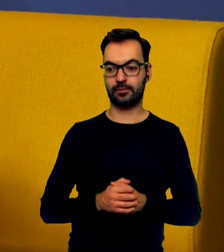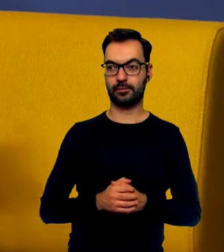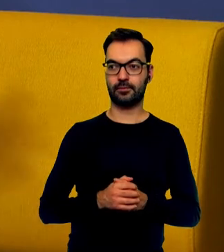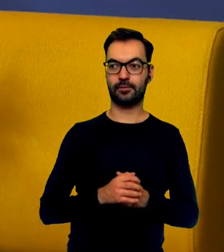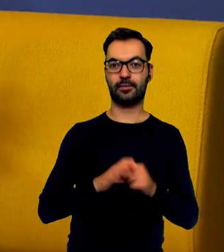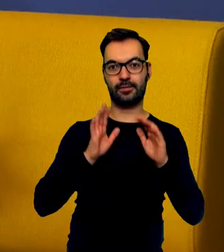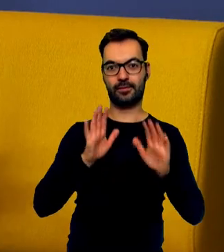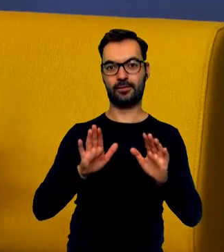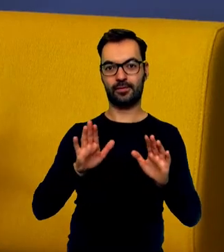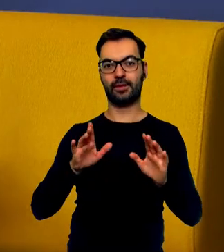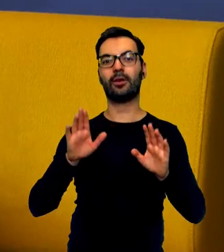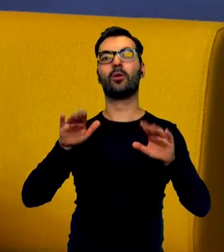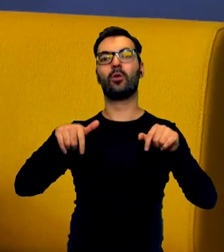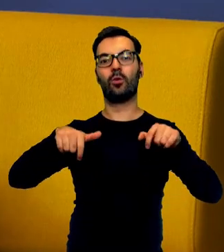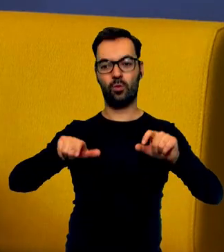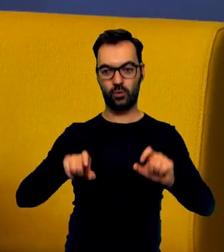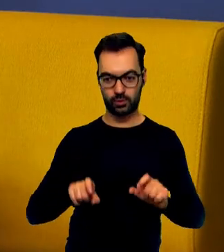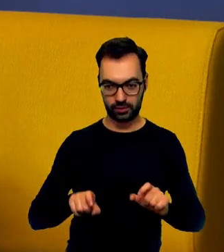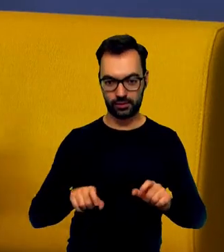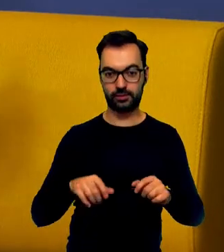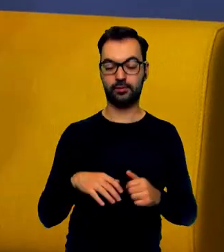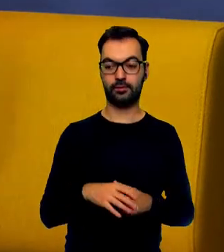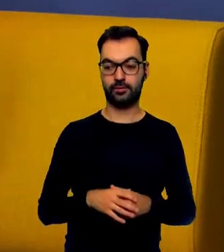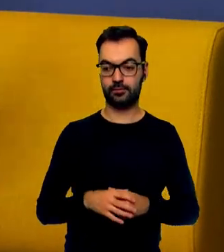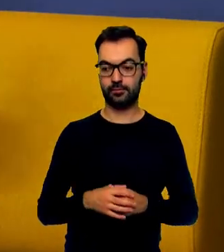próbuję powiedzieć, słuchajcie, usiądźmy,